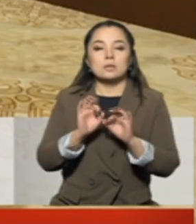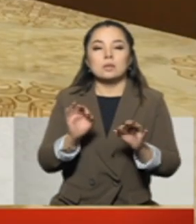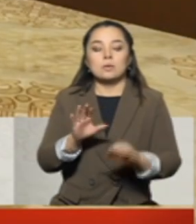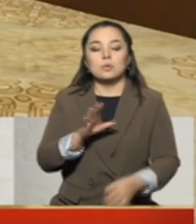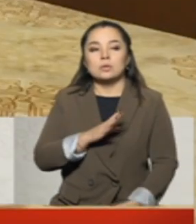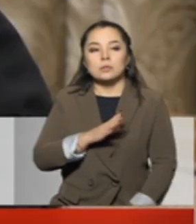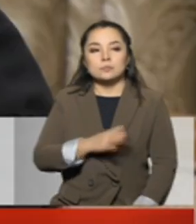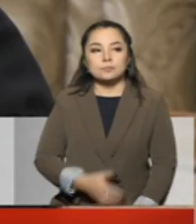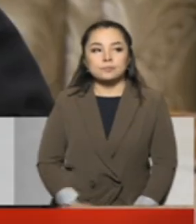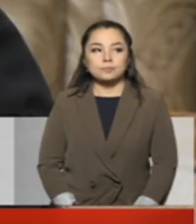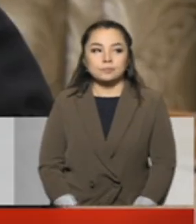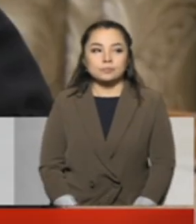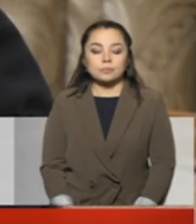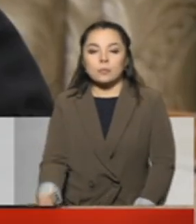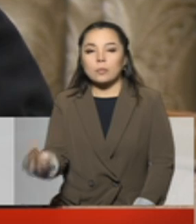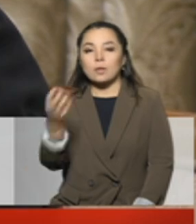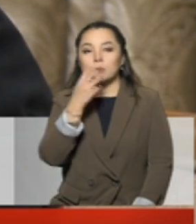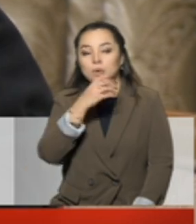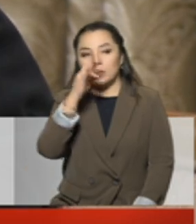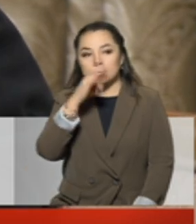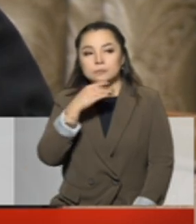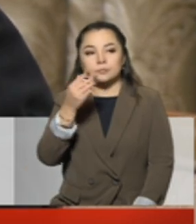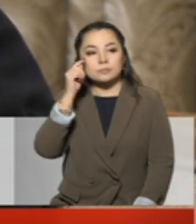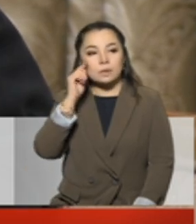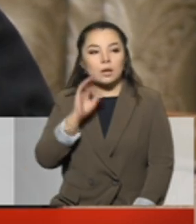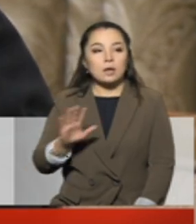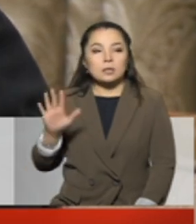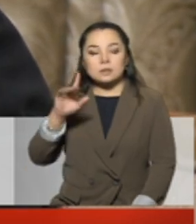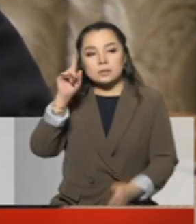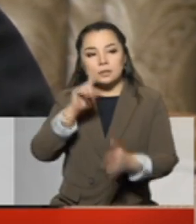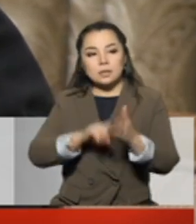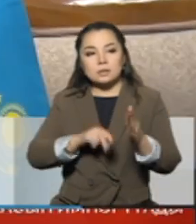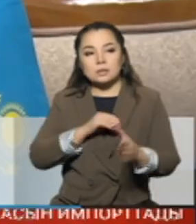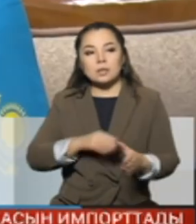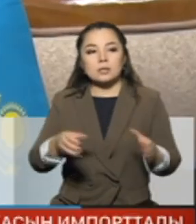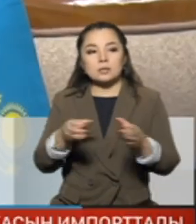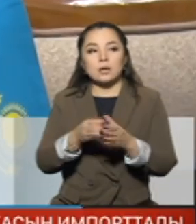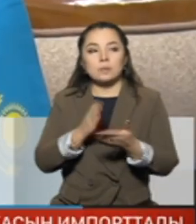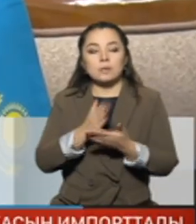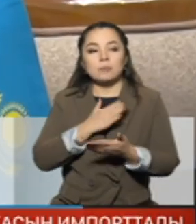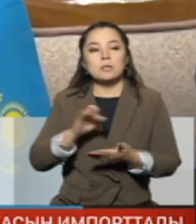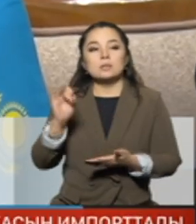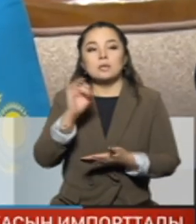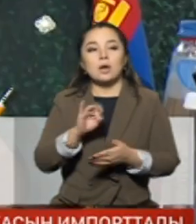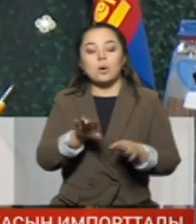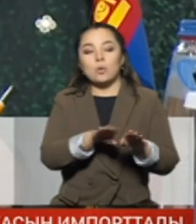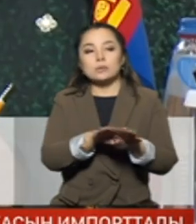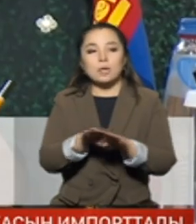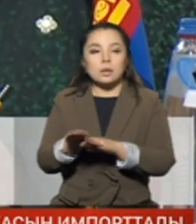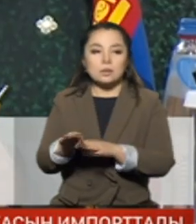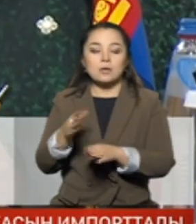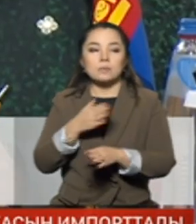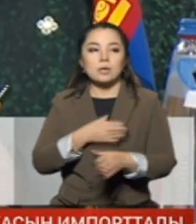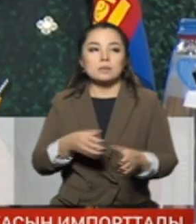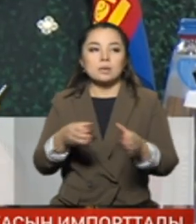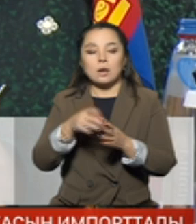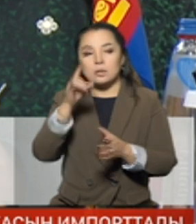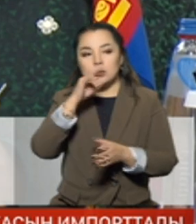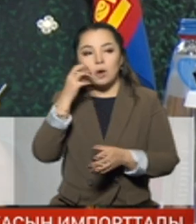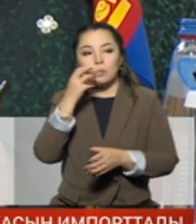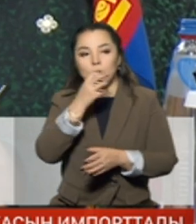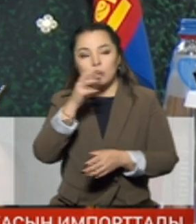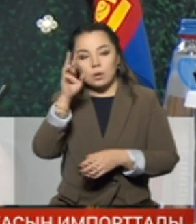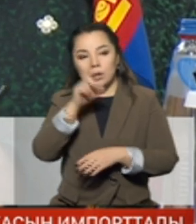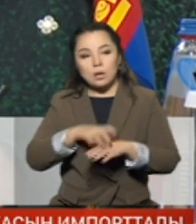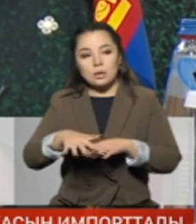өтті. Монғолия Қазақстанның Азиядағы сенімді серіктесі. Біздің тарихымыз ортақ. Қазақ және монғол